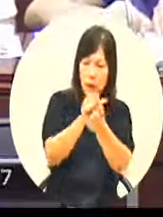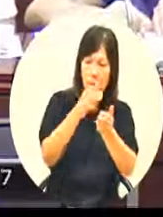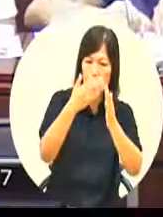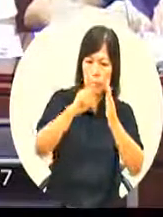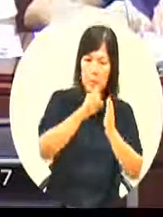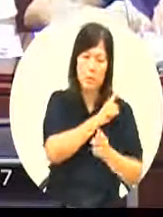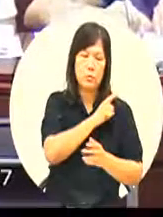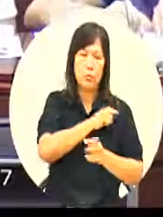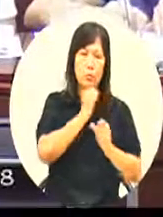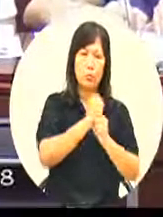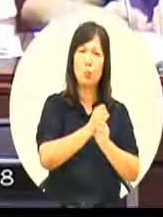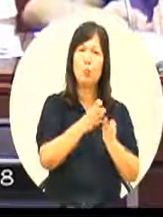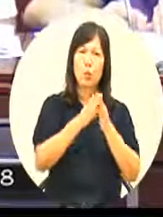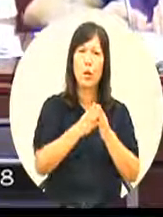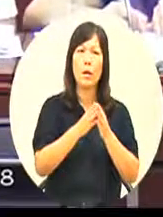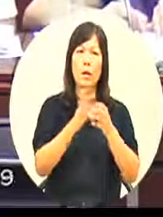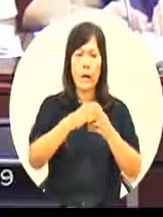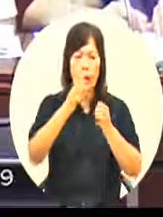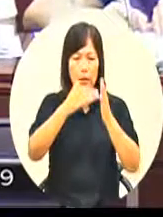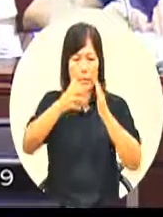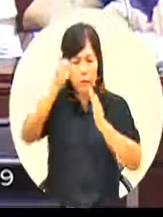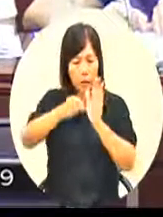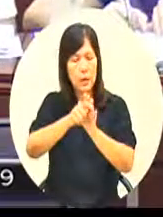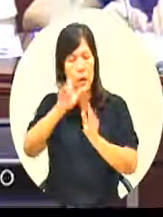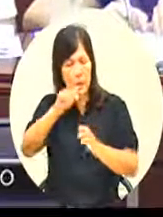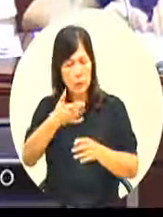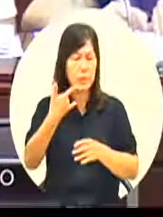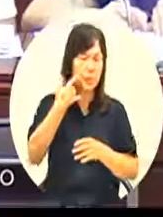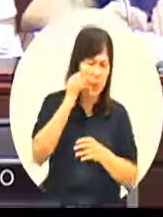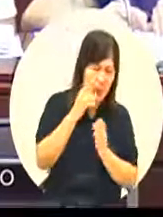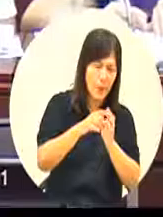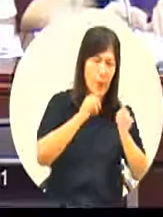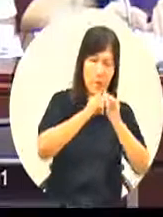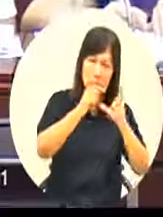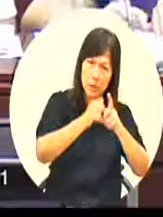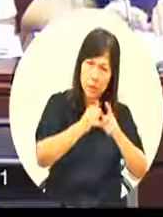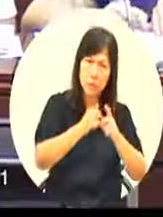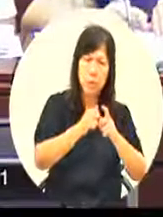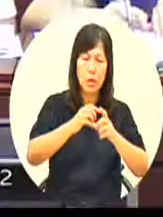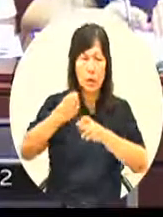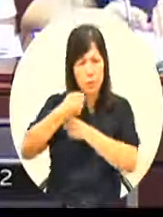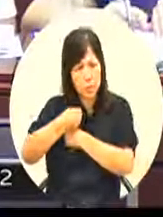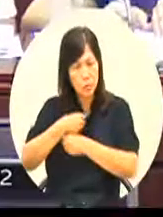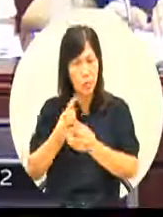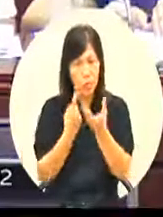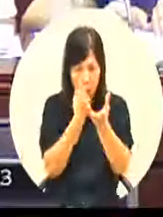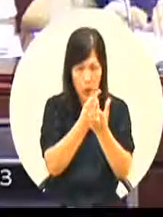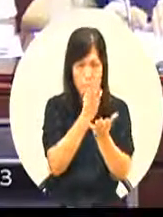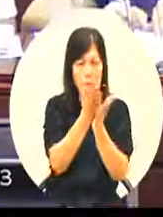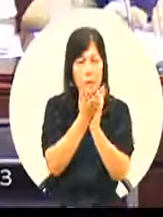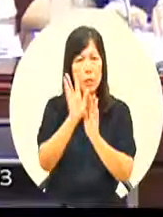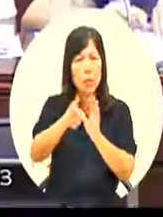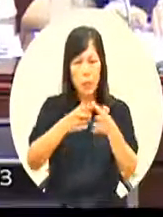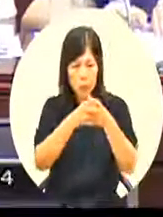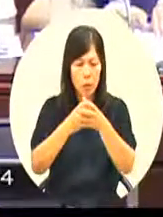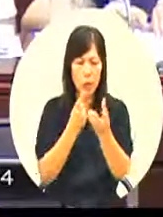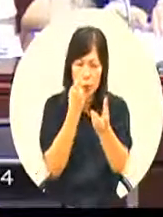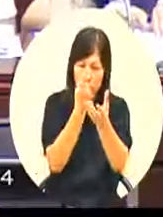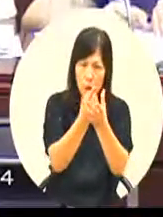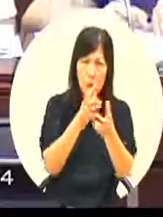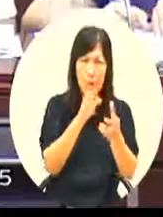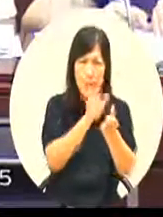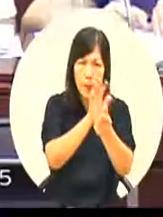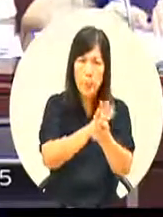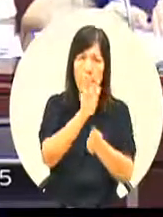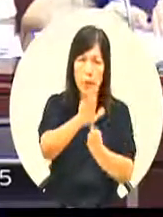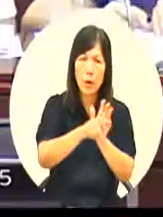动员起来，学校的校长、老师、家长、社区，还有国军加入，还有种种的团体加入去帮忙复原。